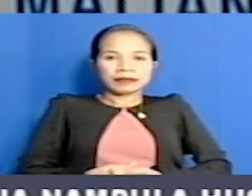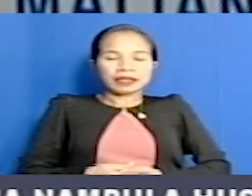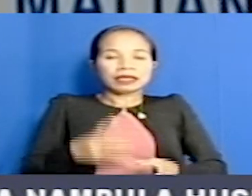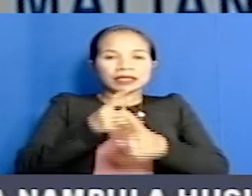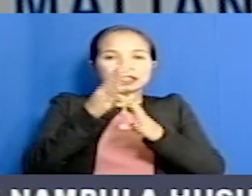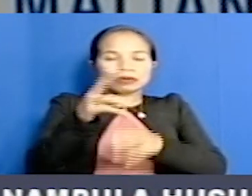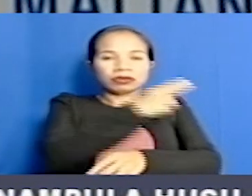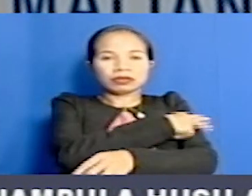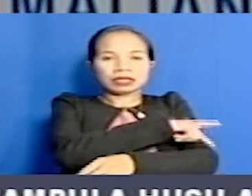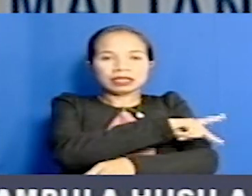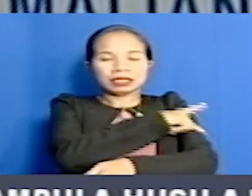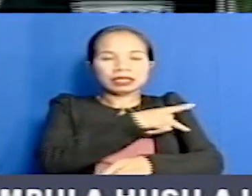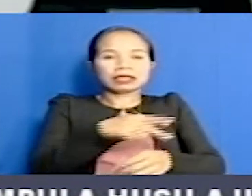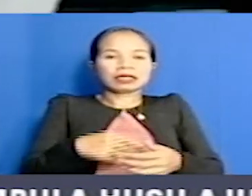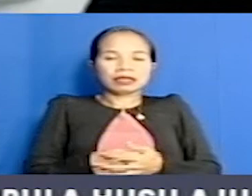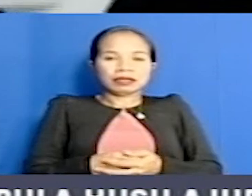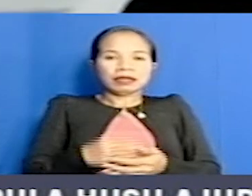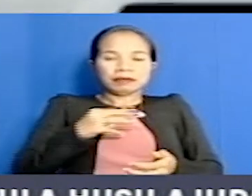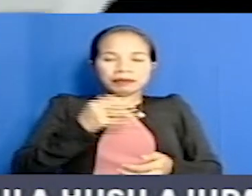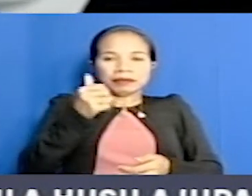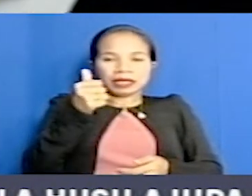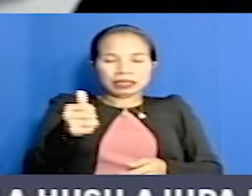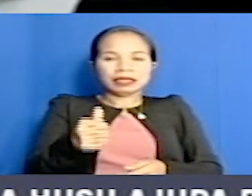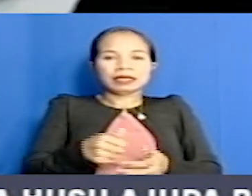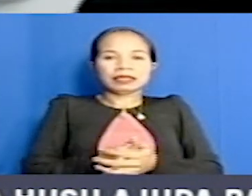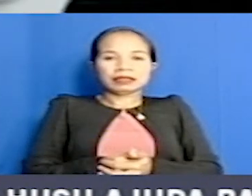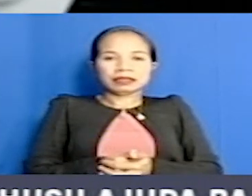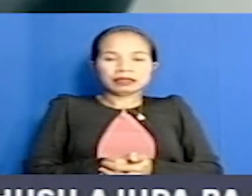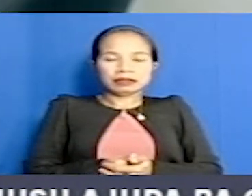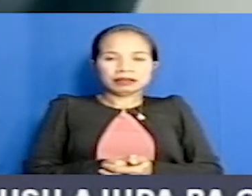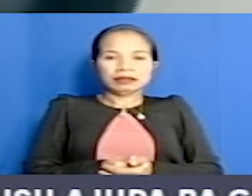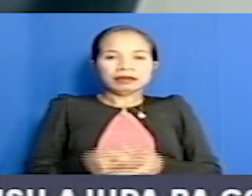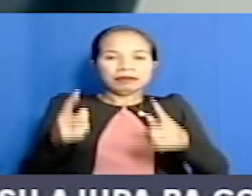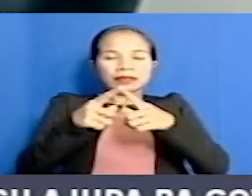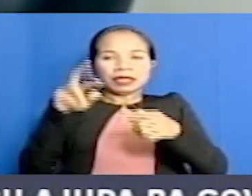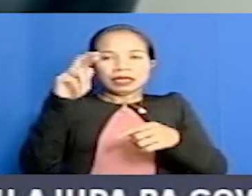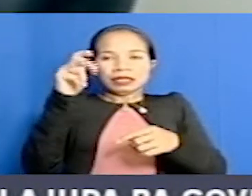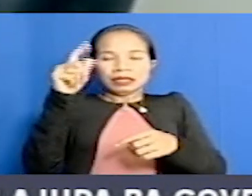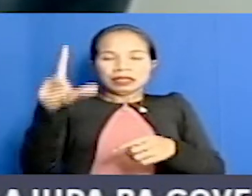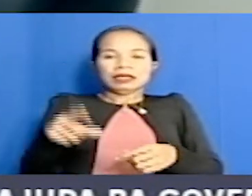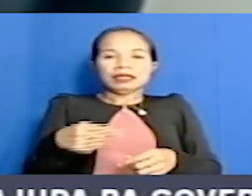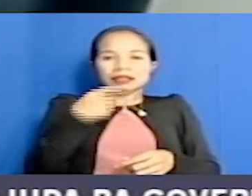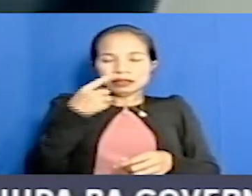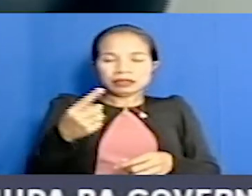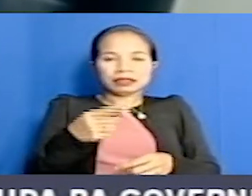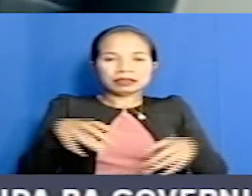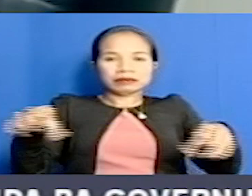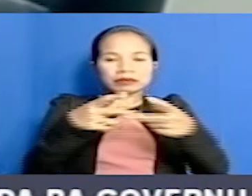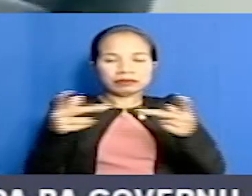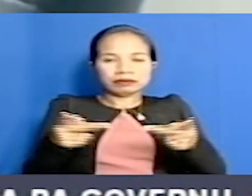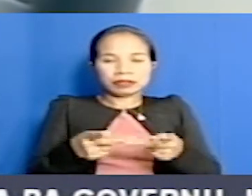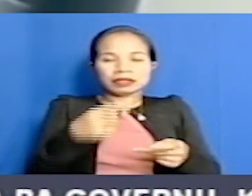Diretora Klinika Hospital Referal Maliana, Madalena da Costa Marques ba RTTLI, ihene servisu fatin